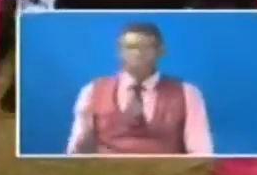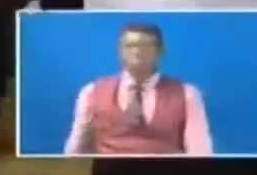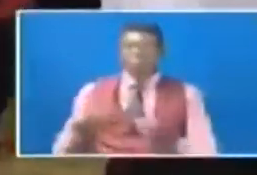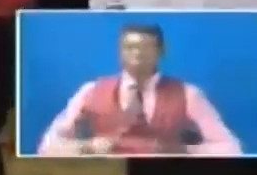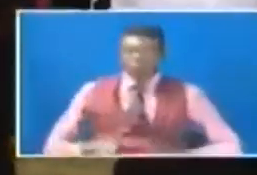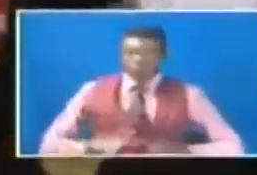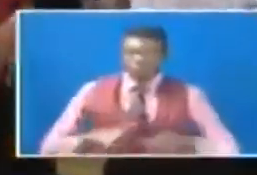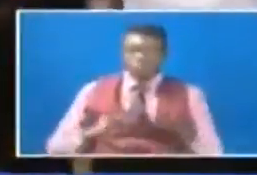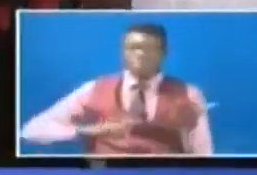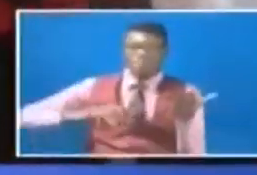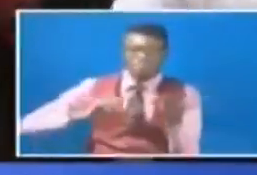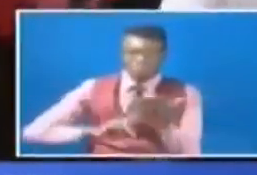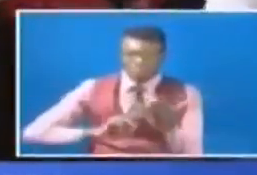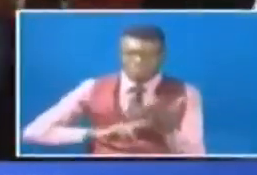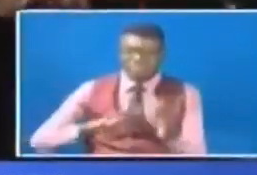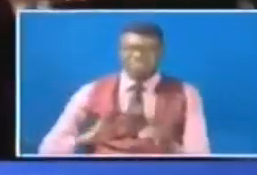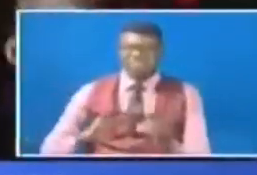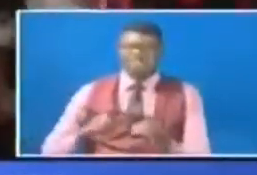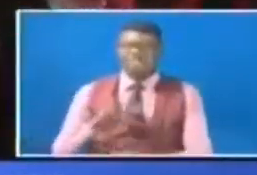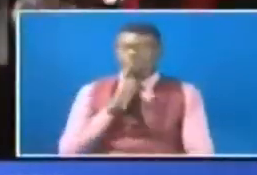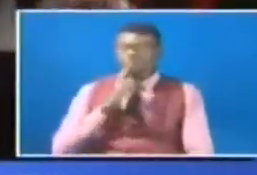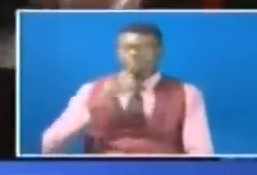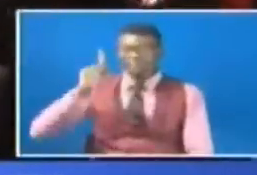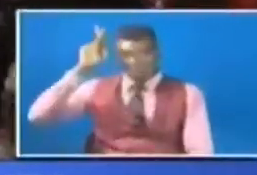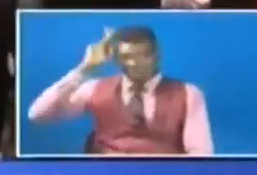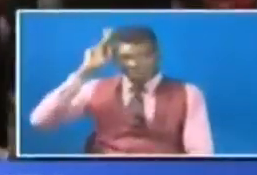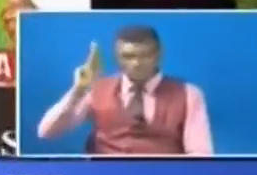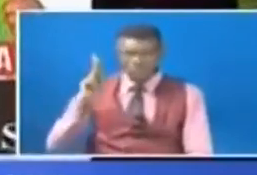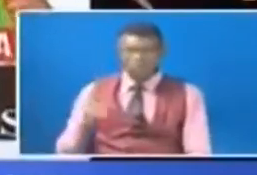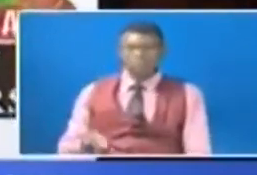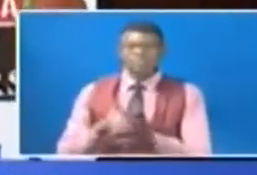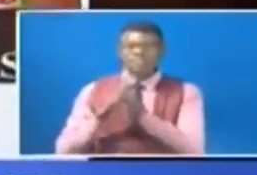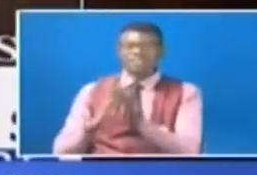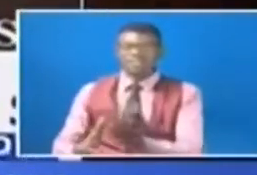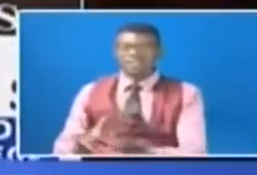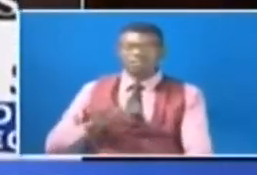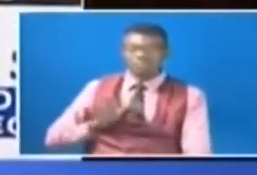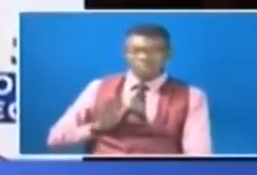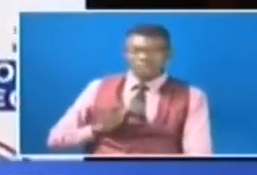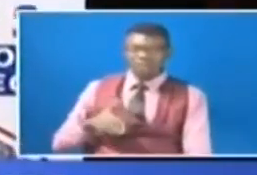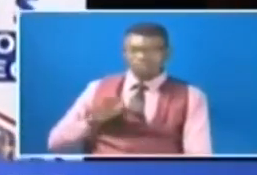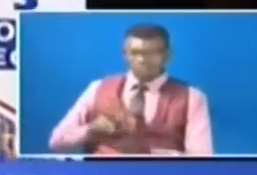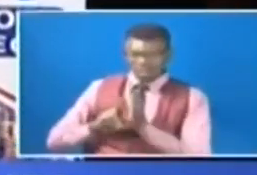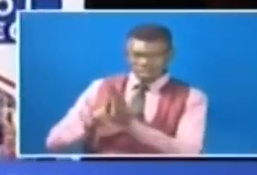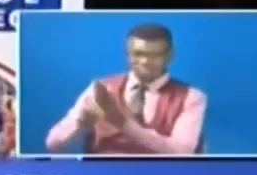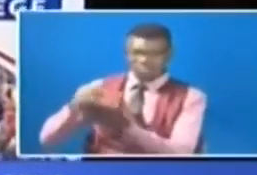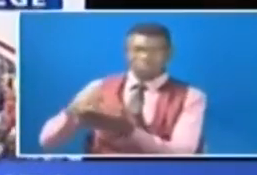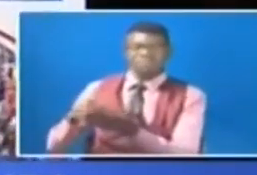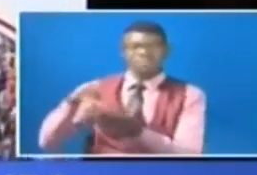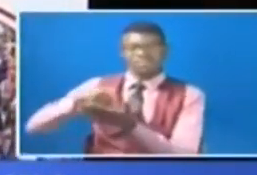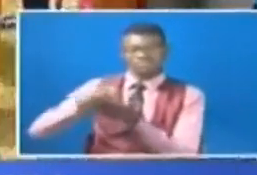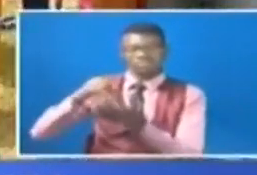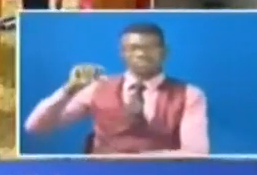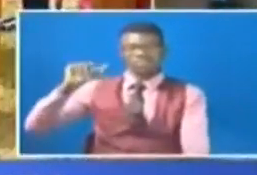kiufundi eneo la Ruiru, kaunti ya Kiambu, ambapo viongozi wa kike wakiongozwa na mwenyeji wao mwakilishi wa kike Gathoni wa